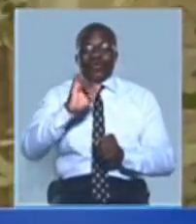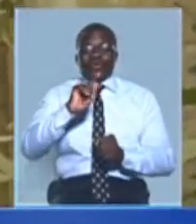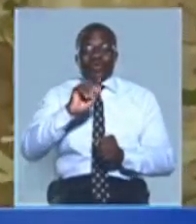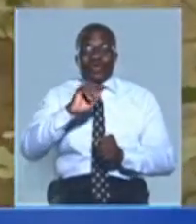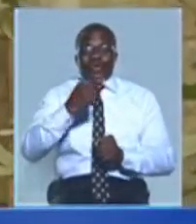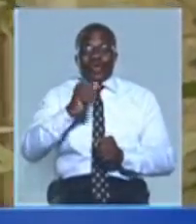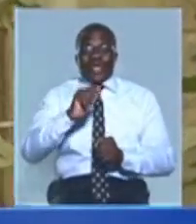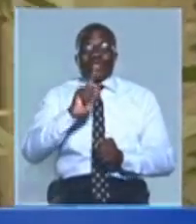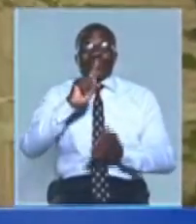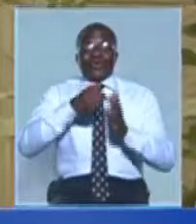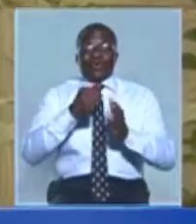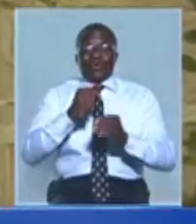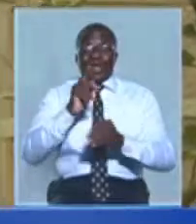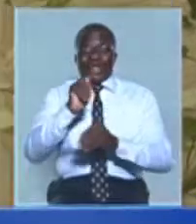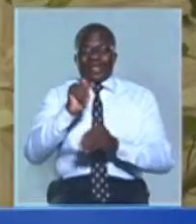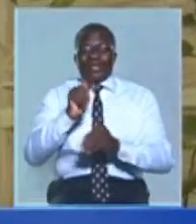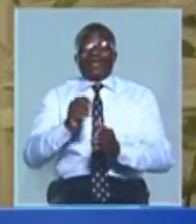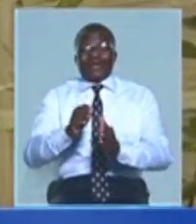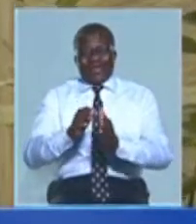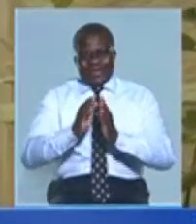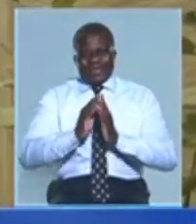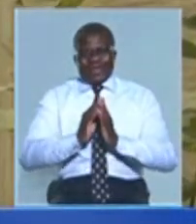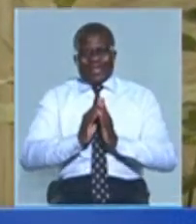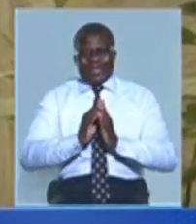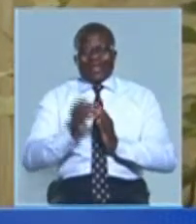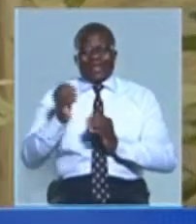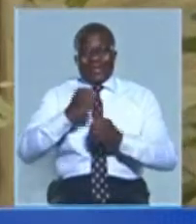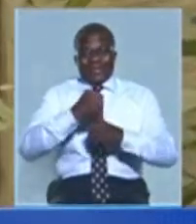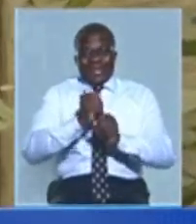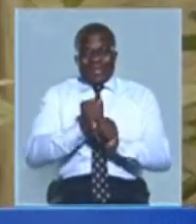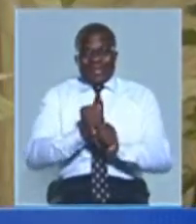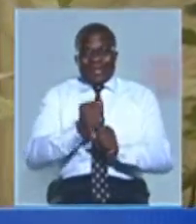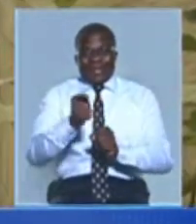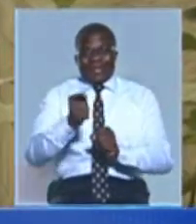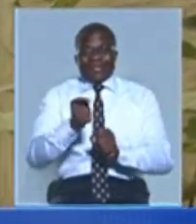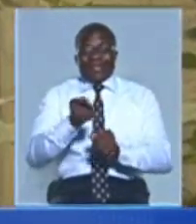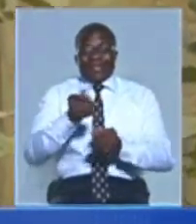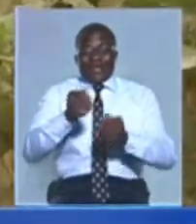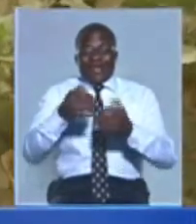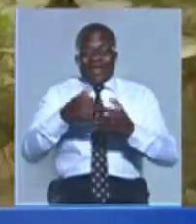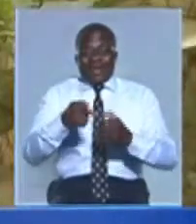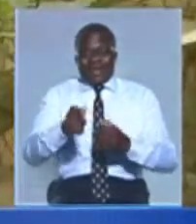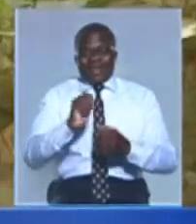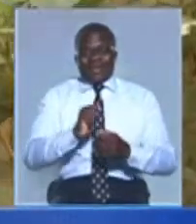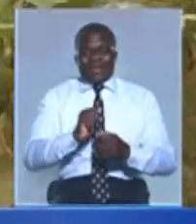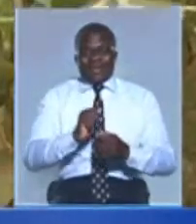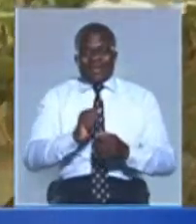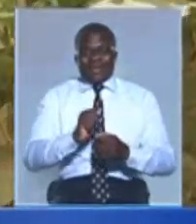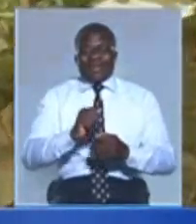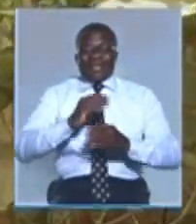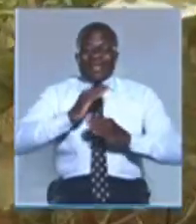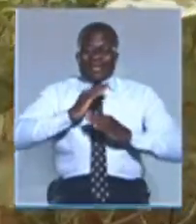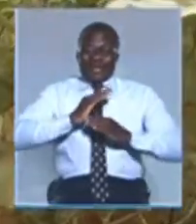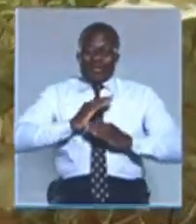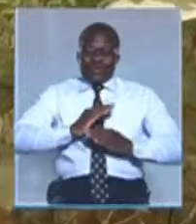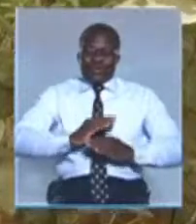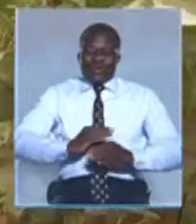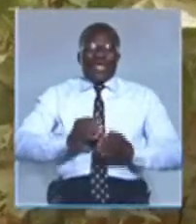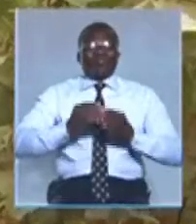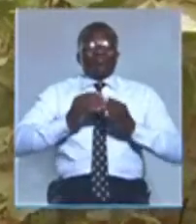la télé. Et nous l'avons sollicité et nous a réalisé un biodigesteur. Ça me soulage